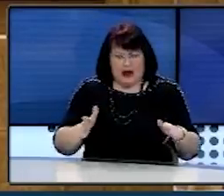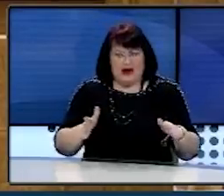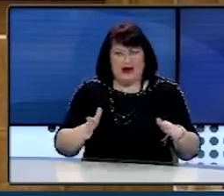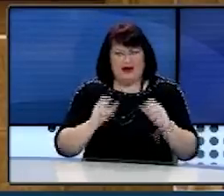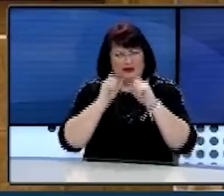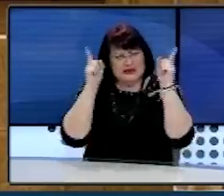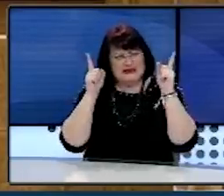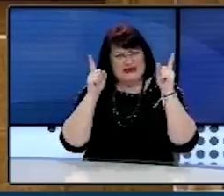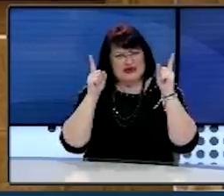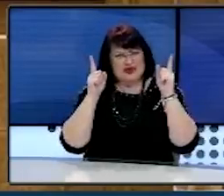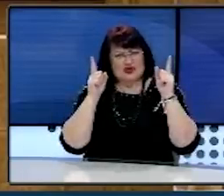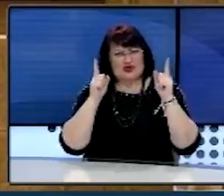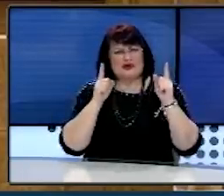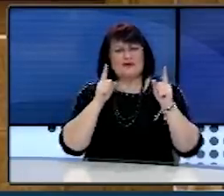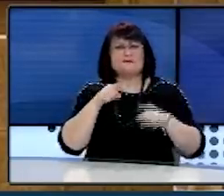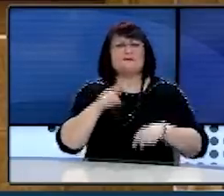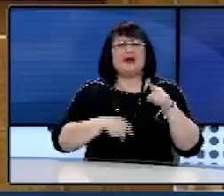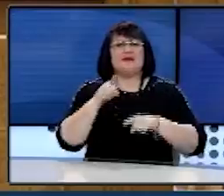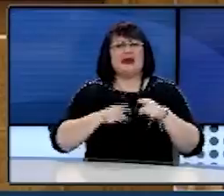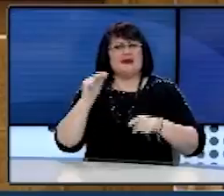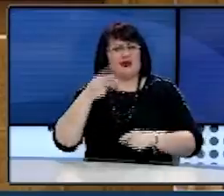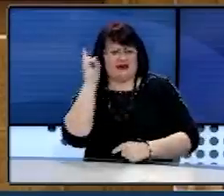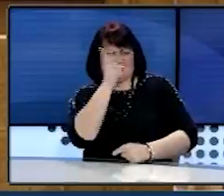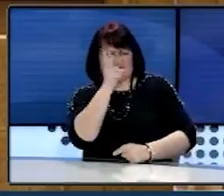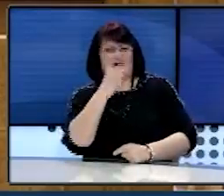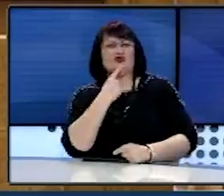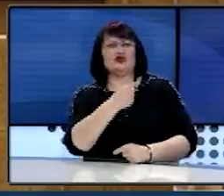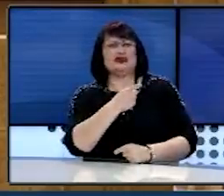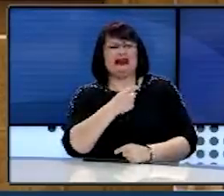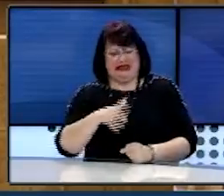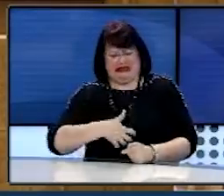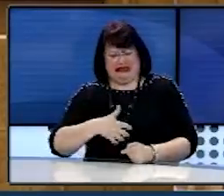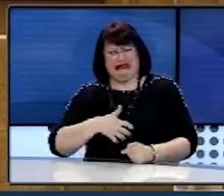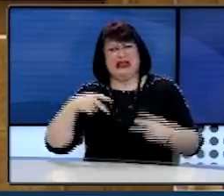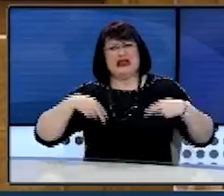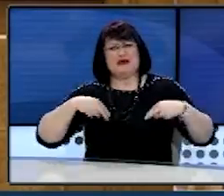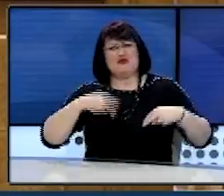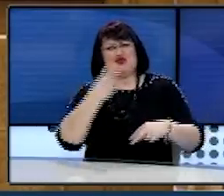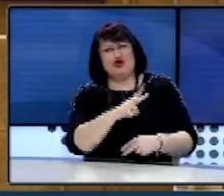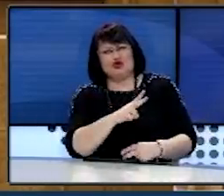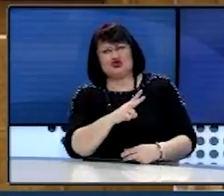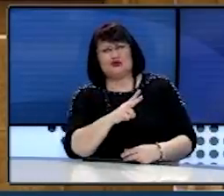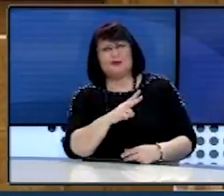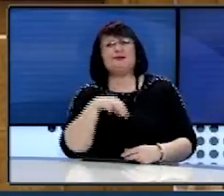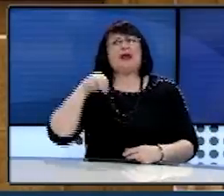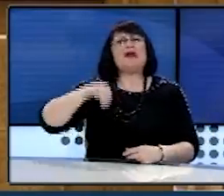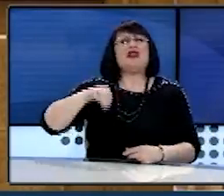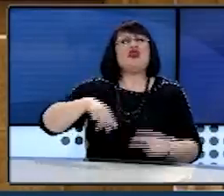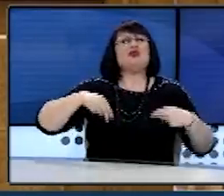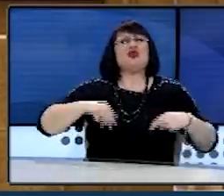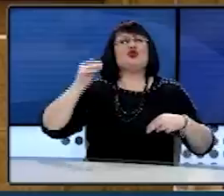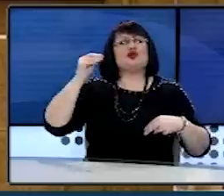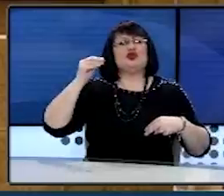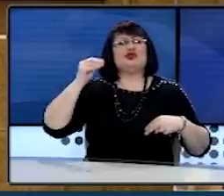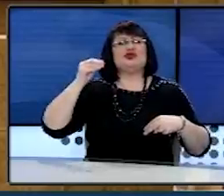στο απίστευτο σημείο, καταγγέλθηκε από άλλους εδώ μέσα συναδέλφους, γελιότητας. Η υπουργός σας, η κυρία Μενδώνη, να ακυρώσει